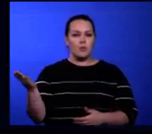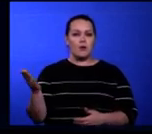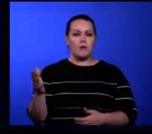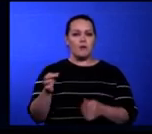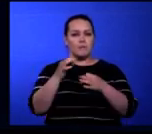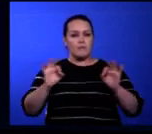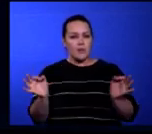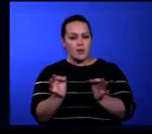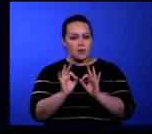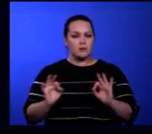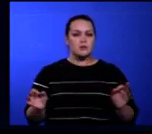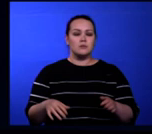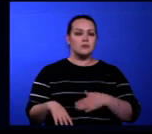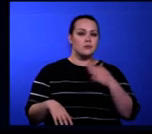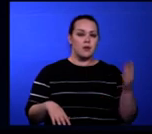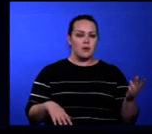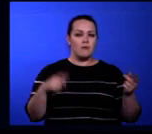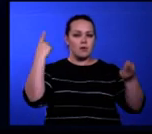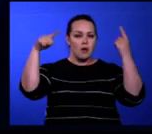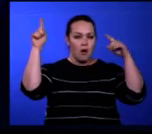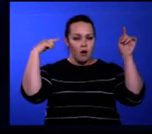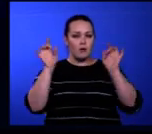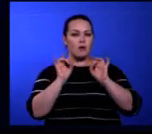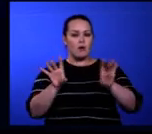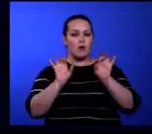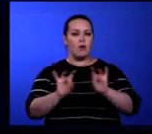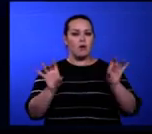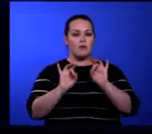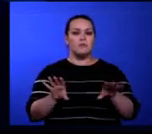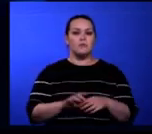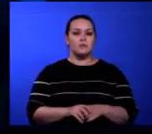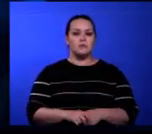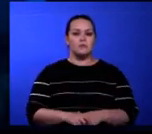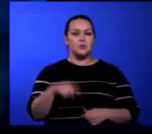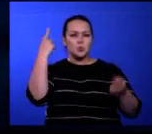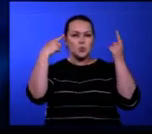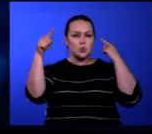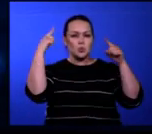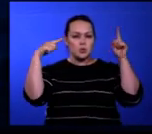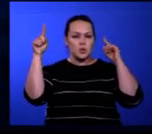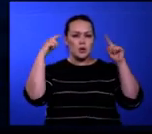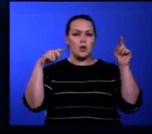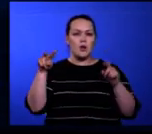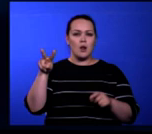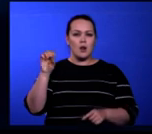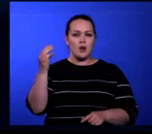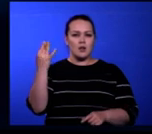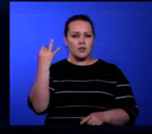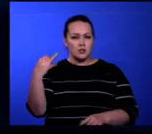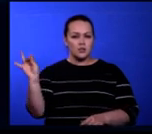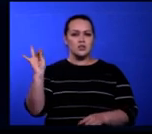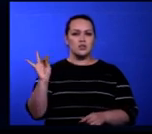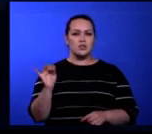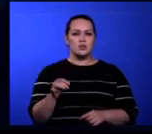заводит, налево сказки говорит, там чудеса, там леший бродит.